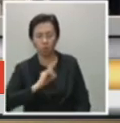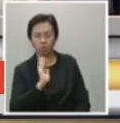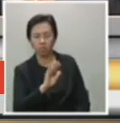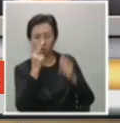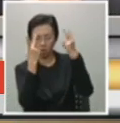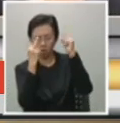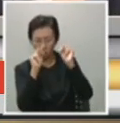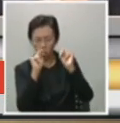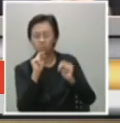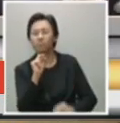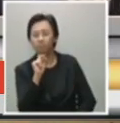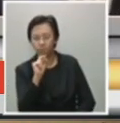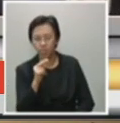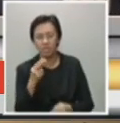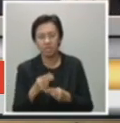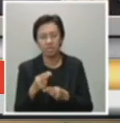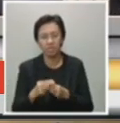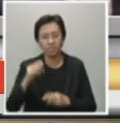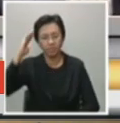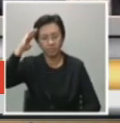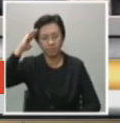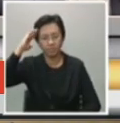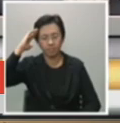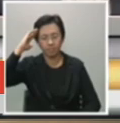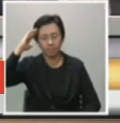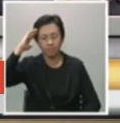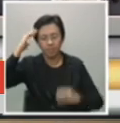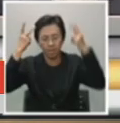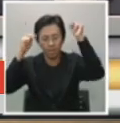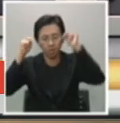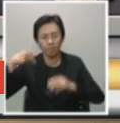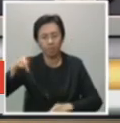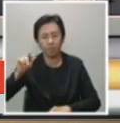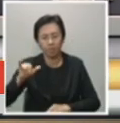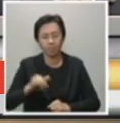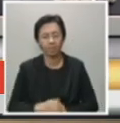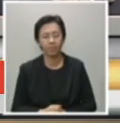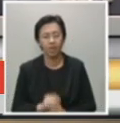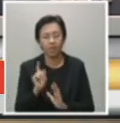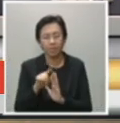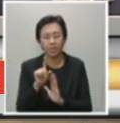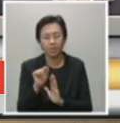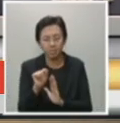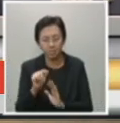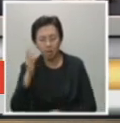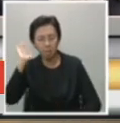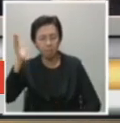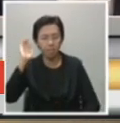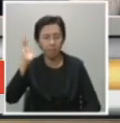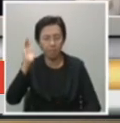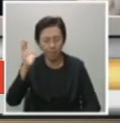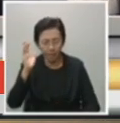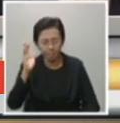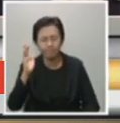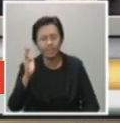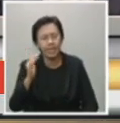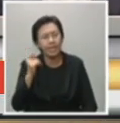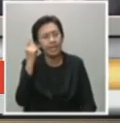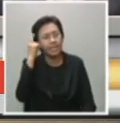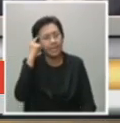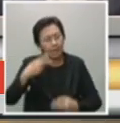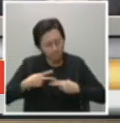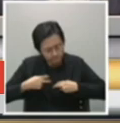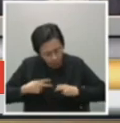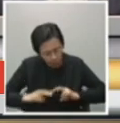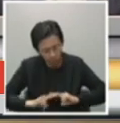ายกรัฐมนตรีที่ชื่อพลเอกประยุทธ์จันทร์โอชาเป็น20นาทีที่ท่านจะได้พิจารณาตนเ